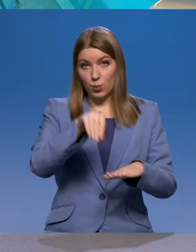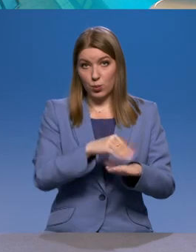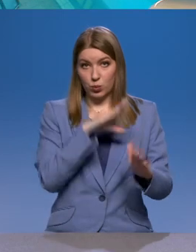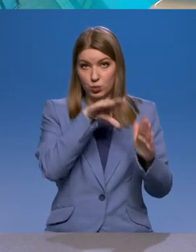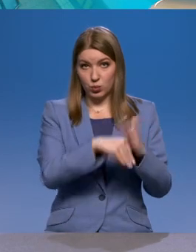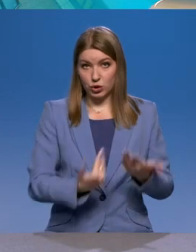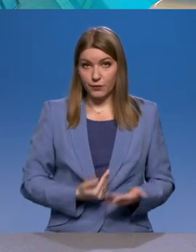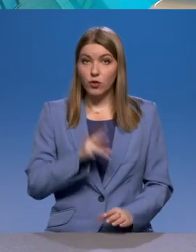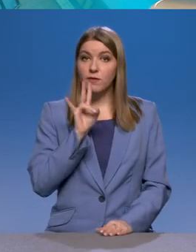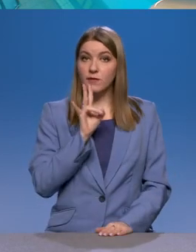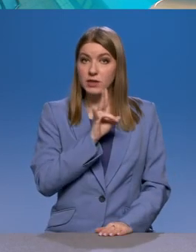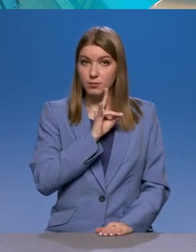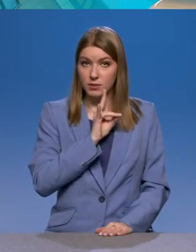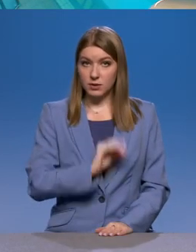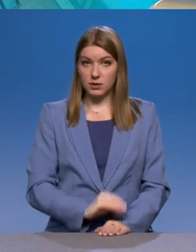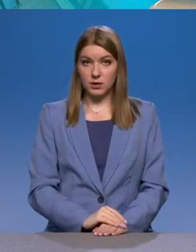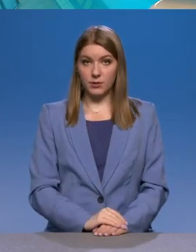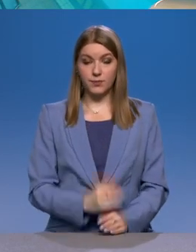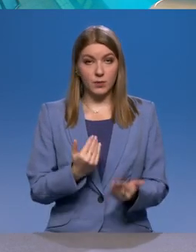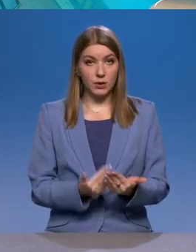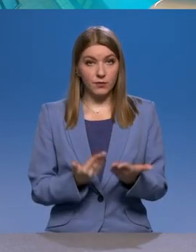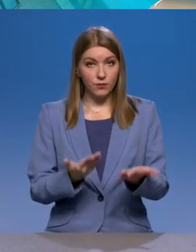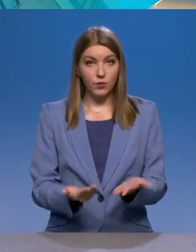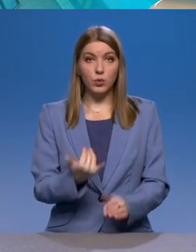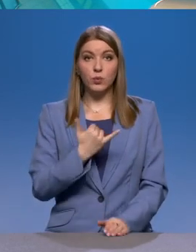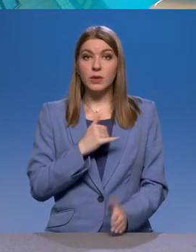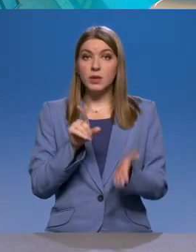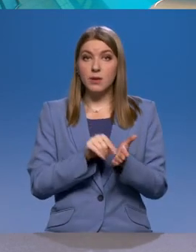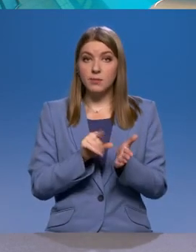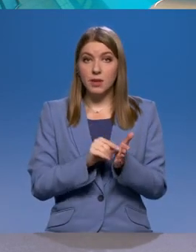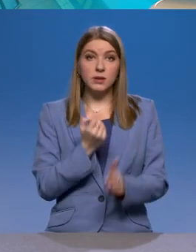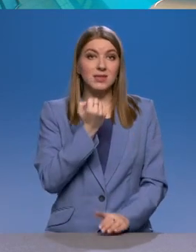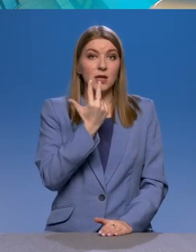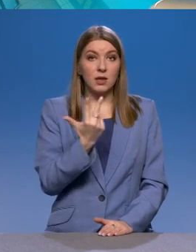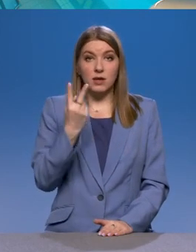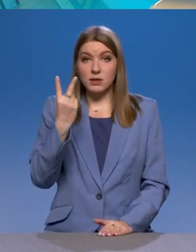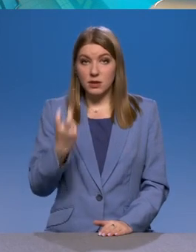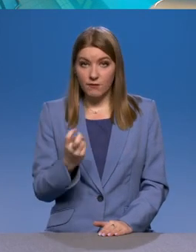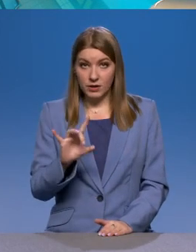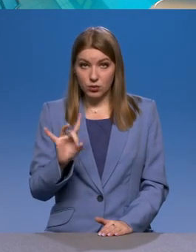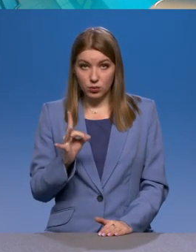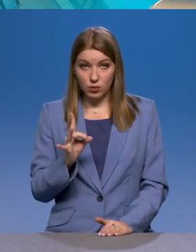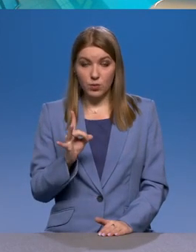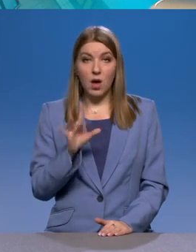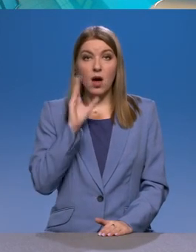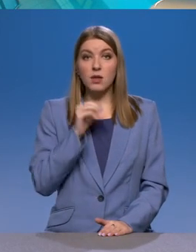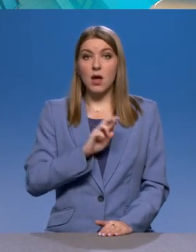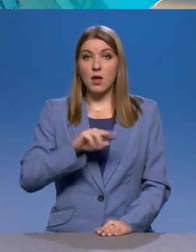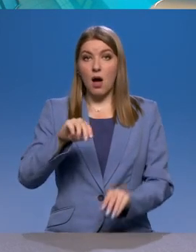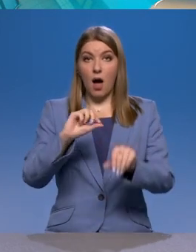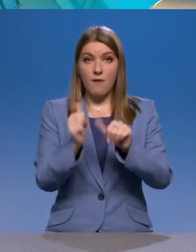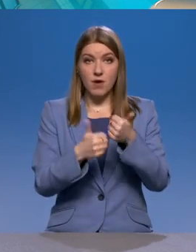в Новосибирске. Вот. И у меня пенсия 13 200. Когда я оформляла субсидию, у меня